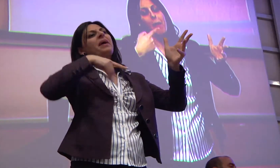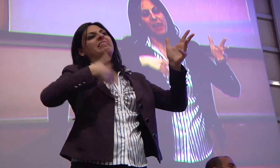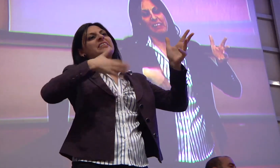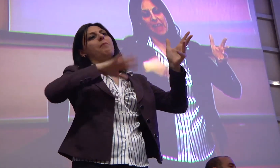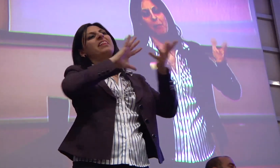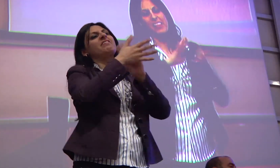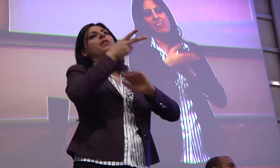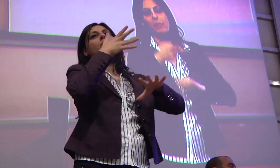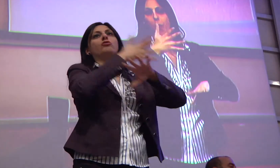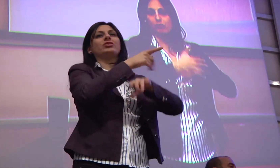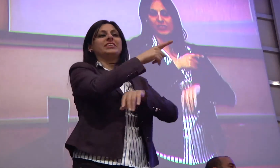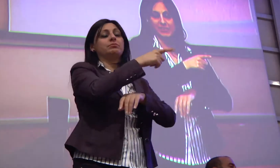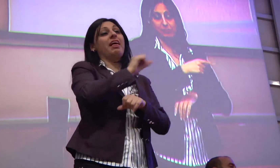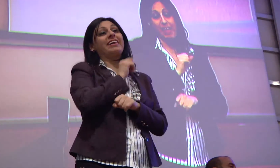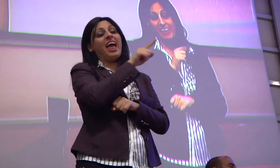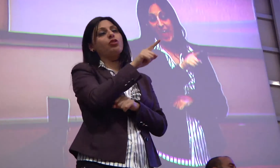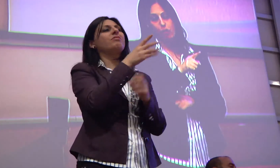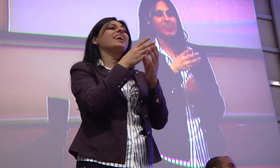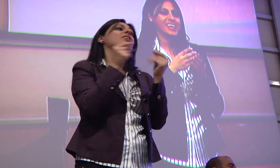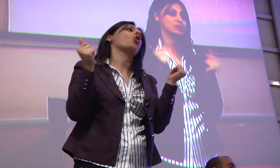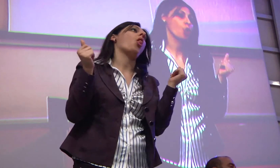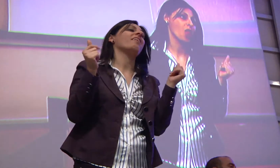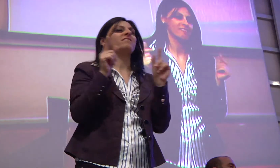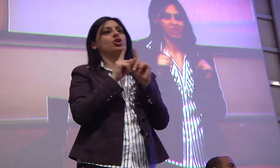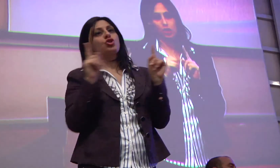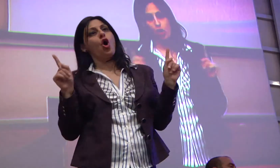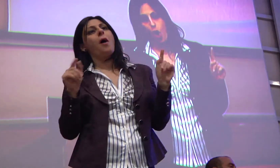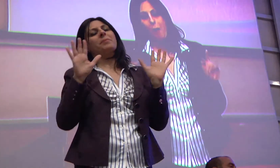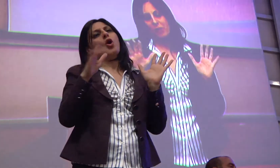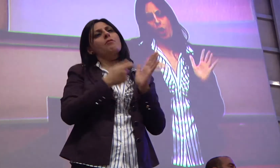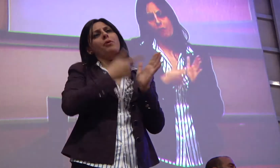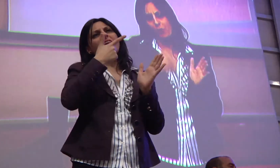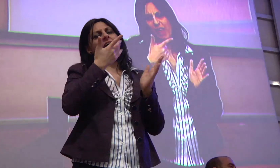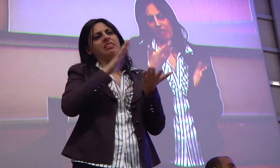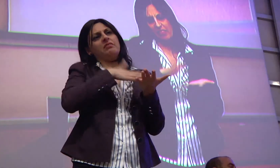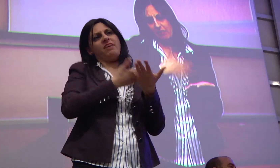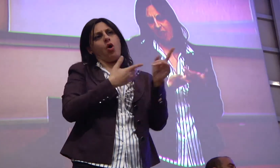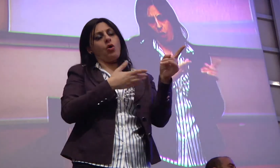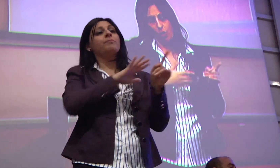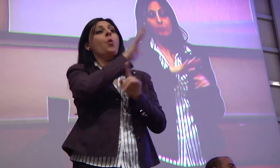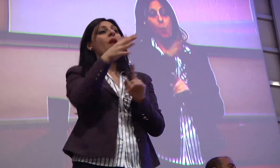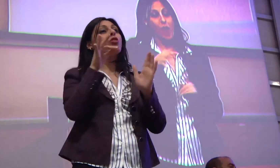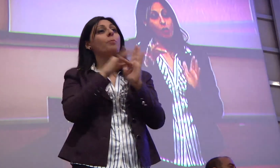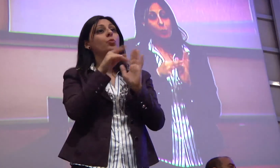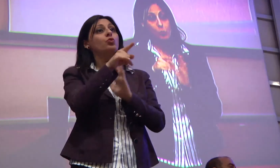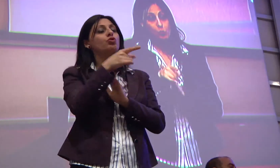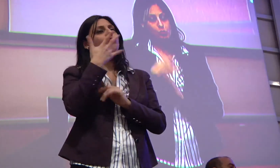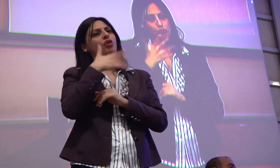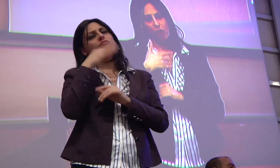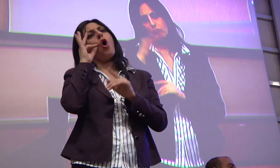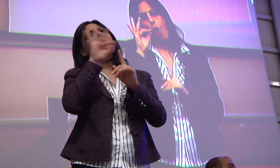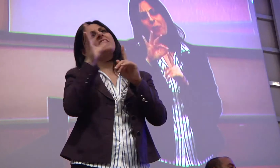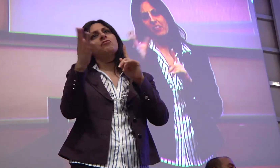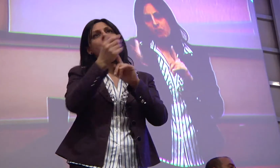certamente un fatto non risolutivo ma importante e significativo. L'altro aspetto che abbiamo raggiunto è